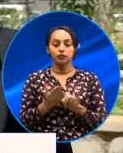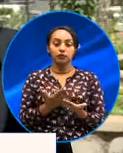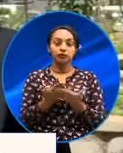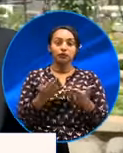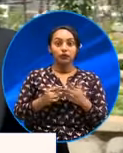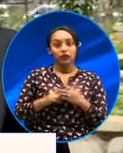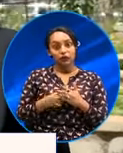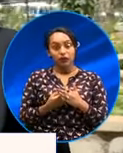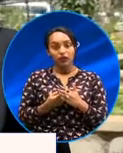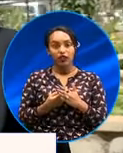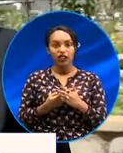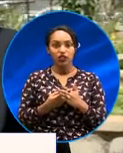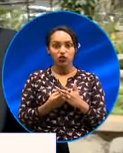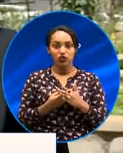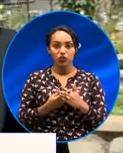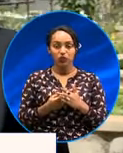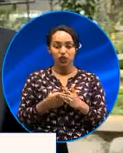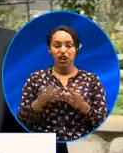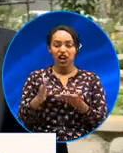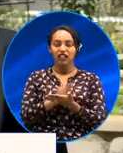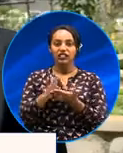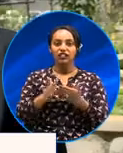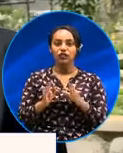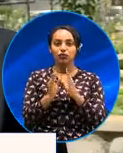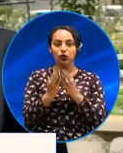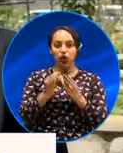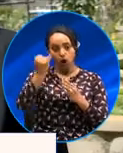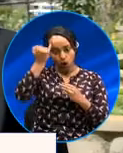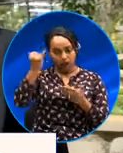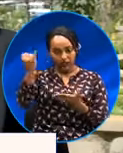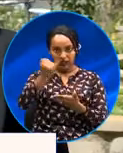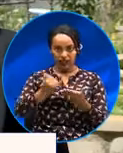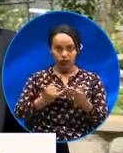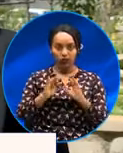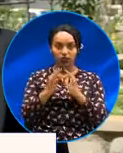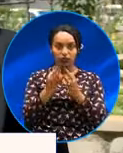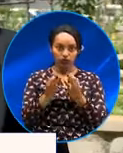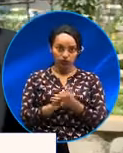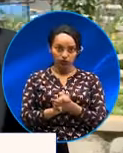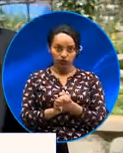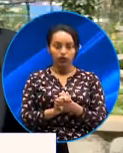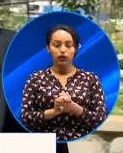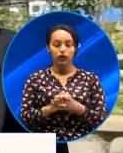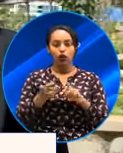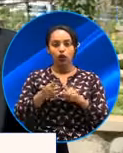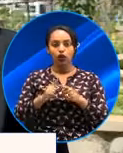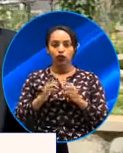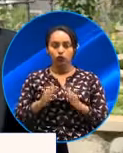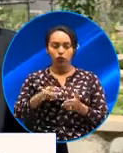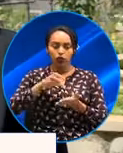እንግዲህ ስንጀምር ከአሳታፊ በሆነ መልኩ ኮንሰፕት ዲዛይኑን ቤተሰቦቻቸው፣ ወዳጆቻቸው፣ የከተማው